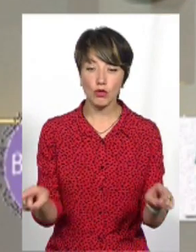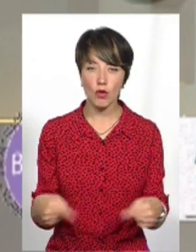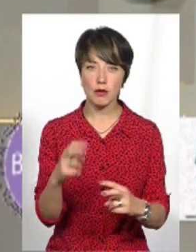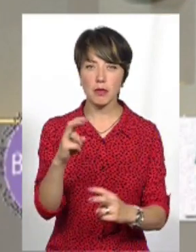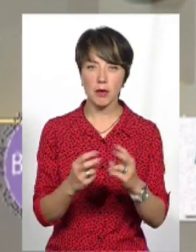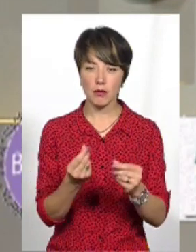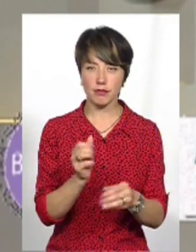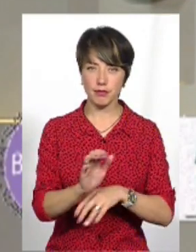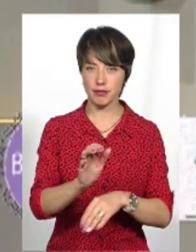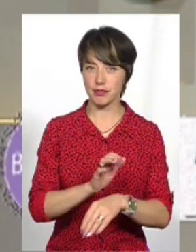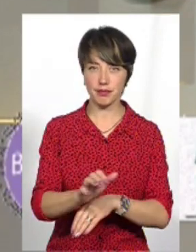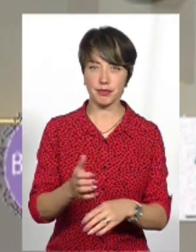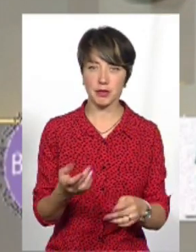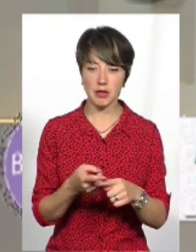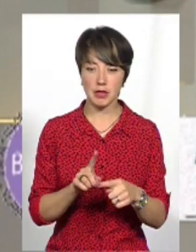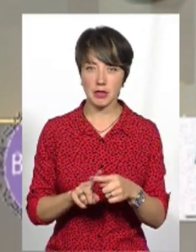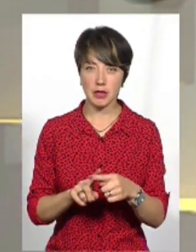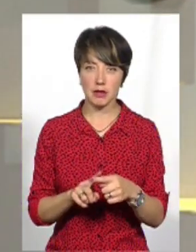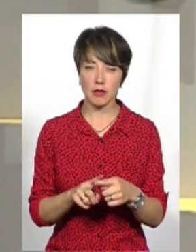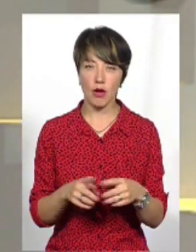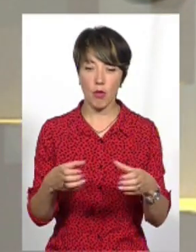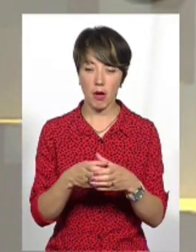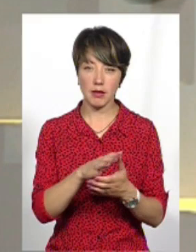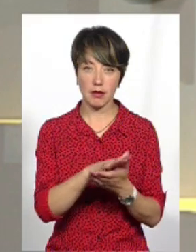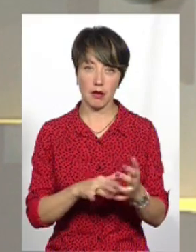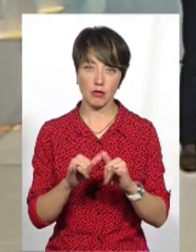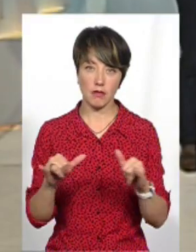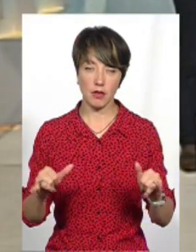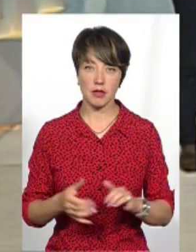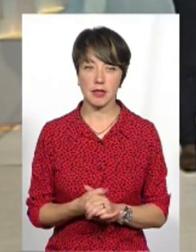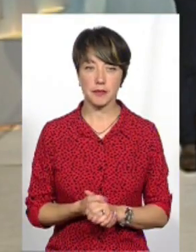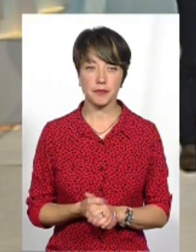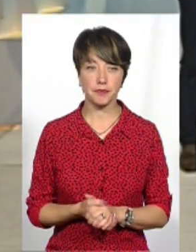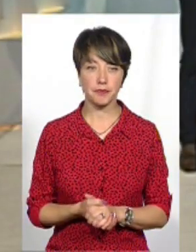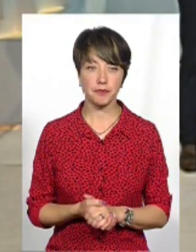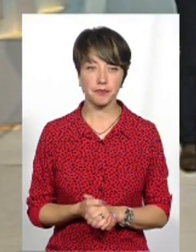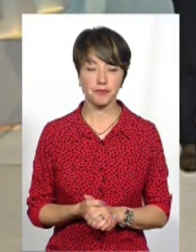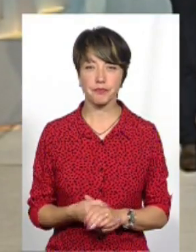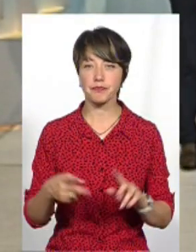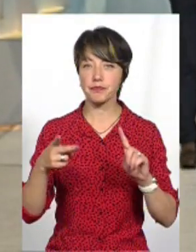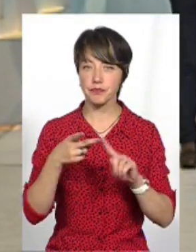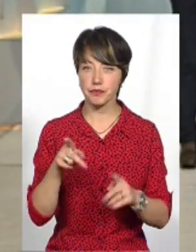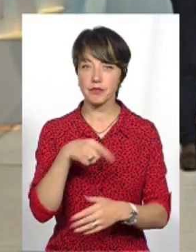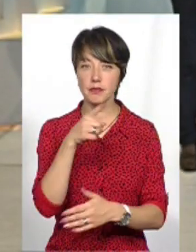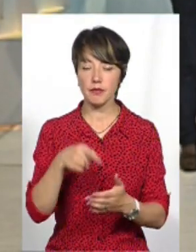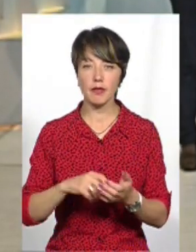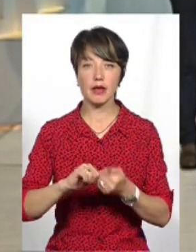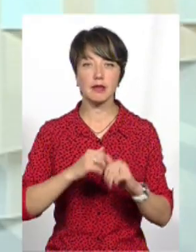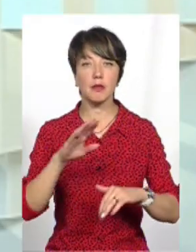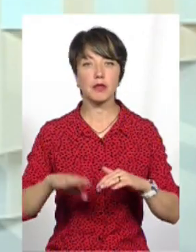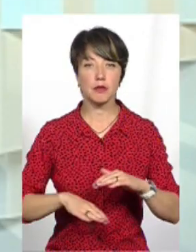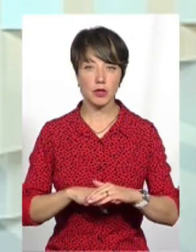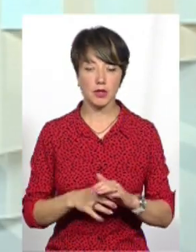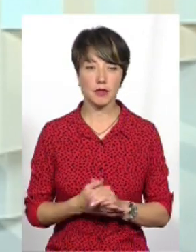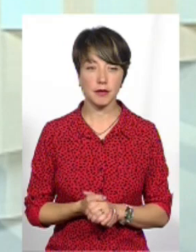бюджетоутворюючих підприємств, які, за рахунок яких би громади могли далі розвиватися самостійно. Так, і друге питання із